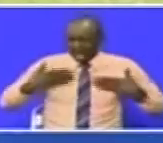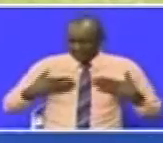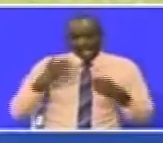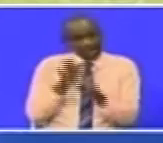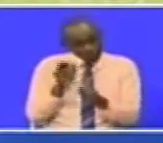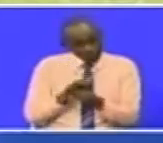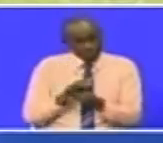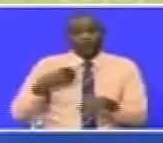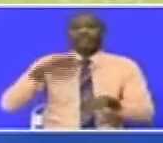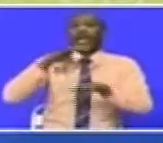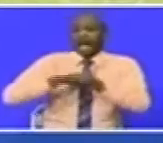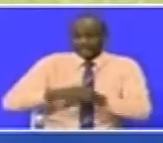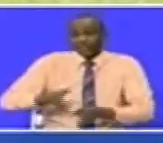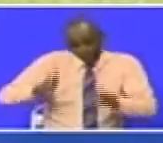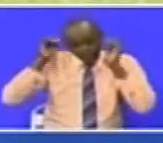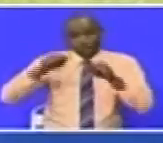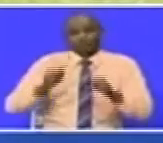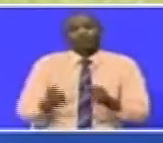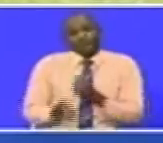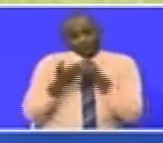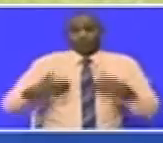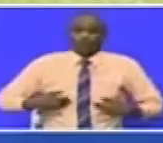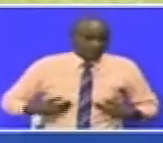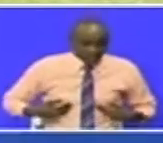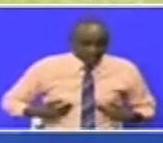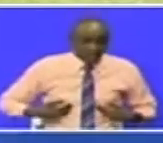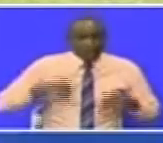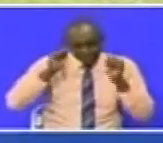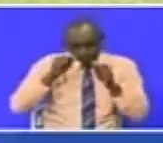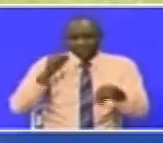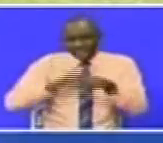kwa sababu tumepata ile njia tunaweza kusaidia nayo vijana. Ili at